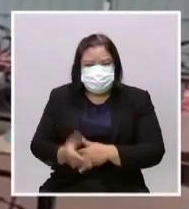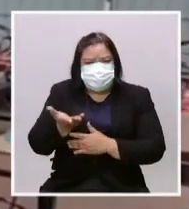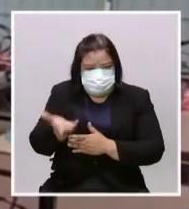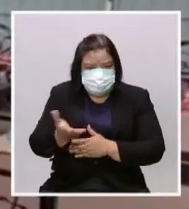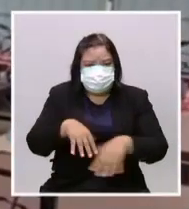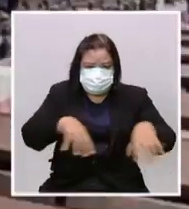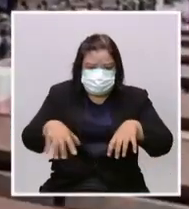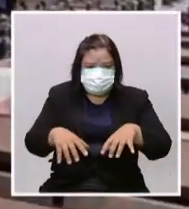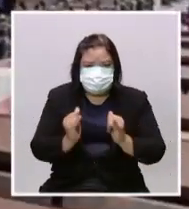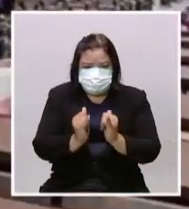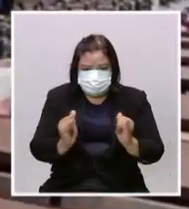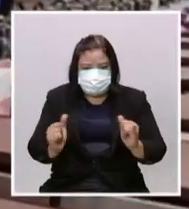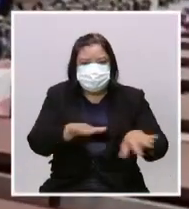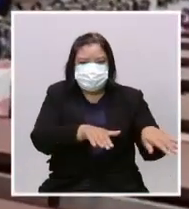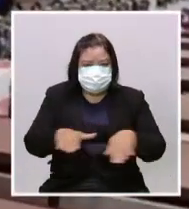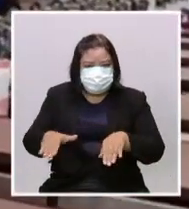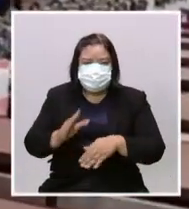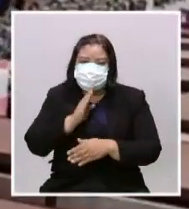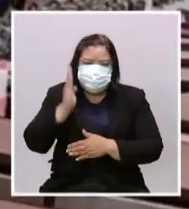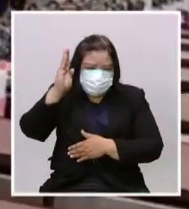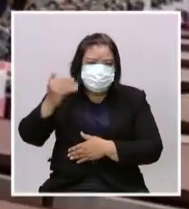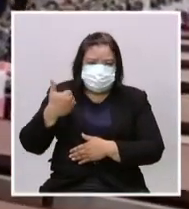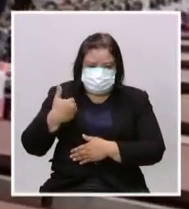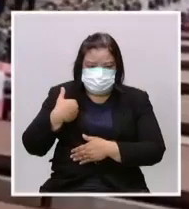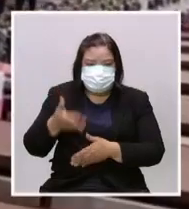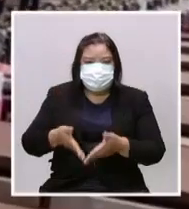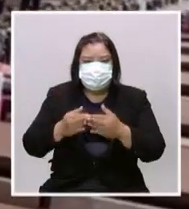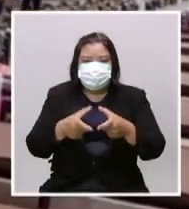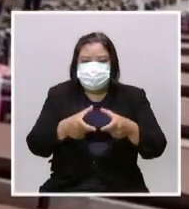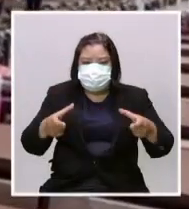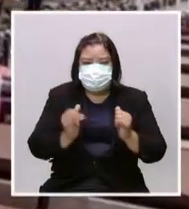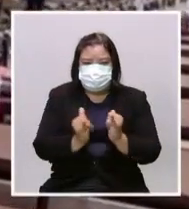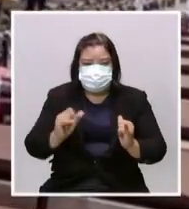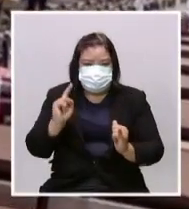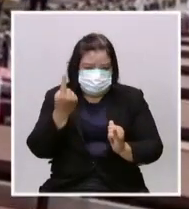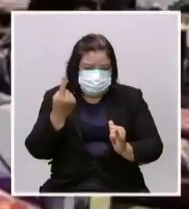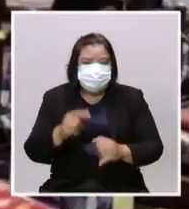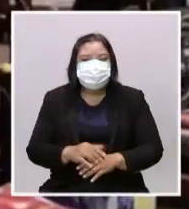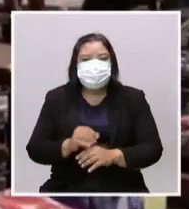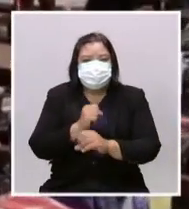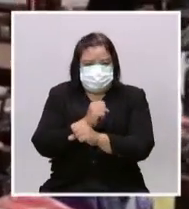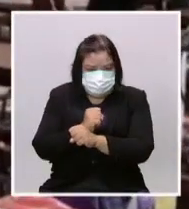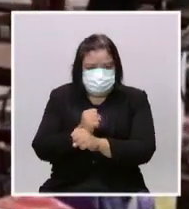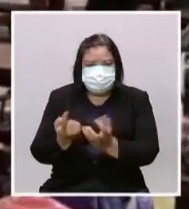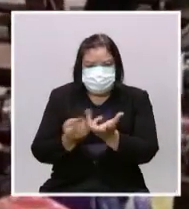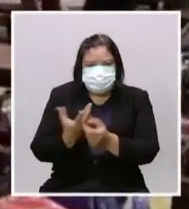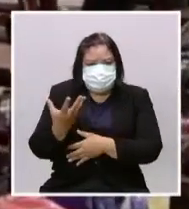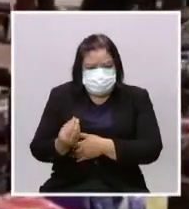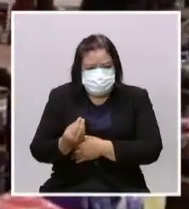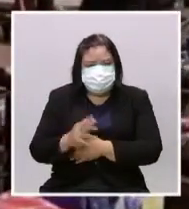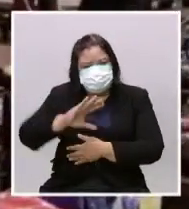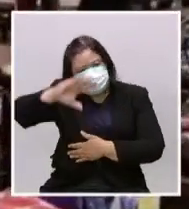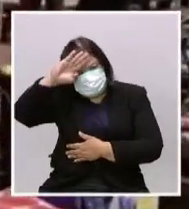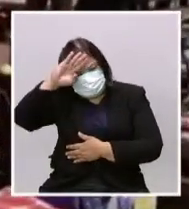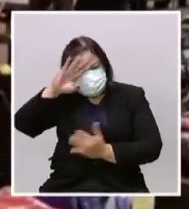ความพร้อมเอาไว้กรณีจำเป็นจะต้องจัดตั้งโรงพยาบาลสนามเพิ่มเติมนะคะเพื่อลดจำนวนของผู้ติดเชื้อในโรงพยาบา